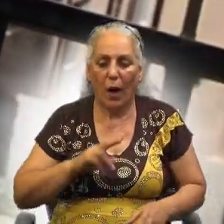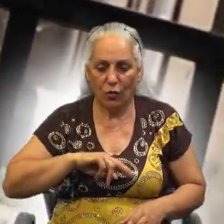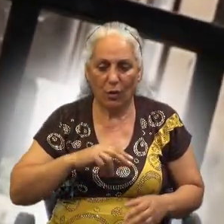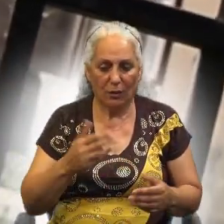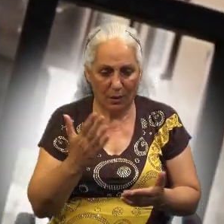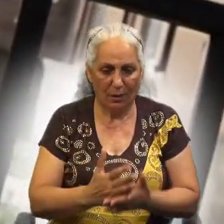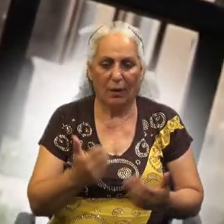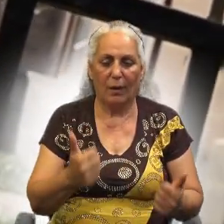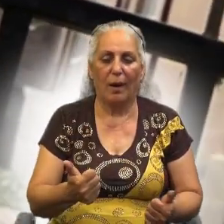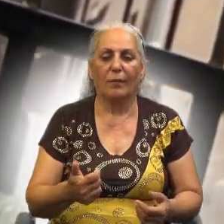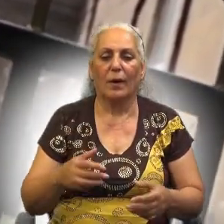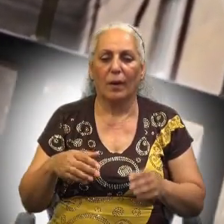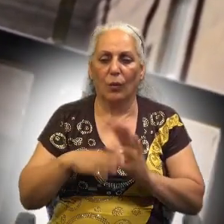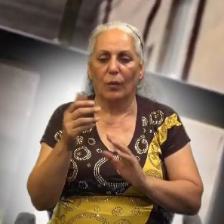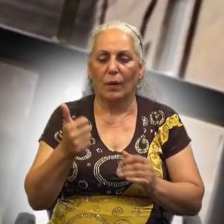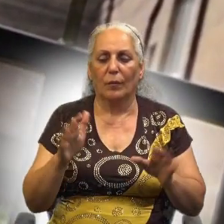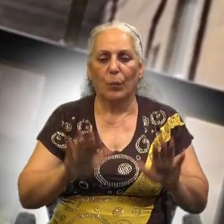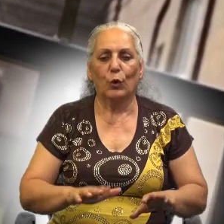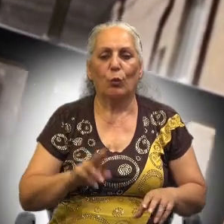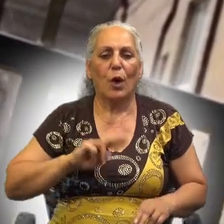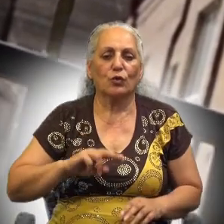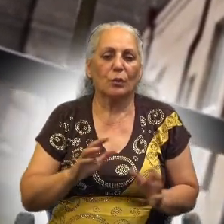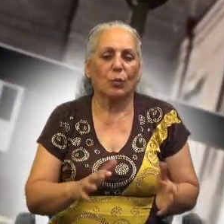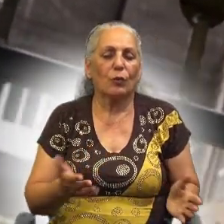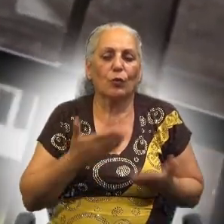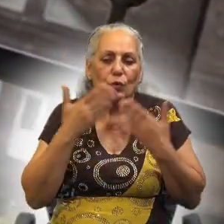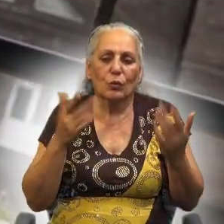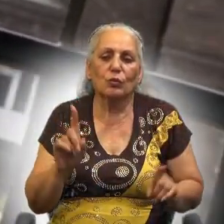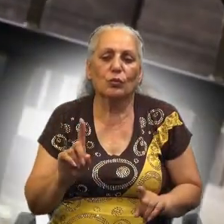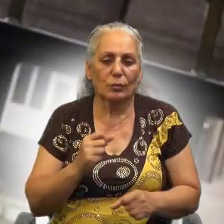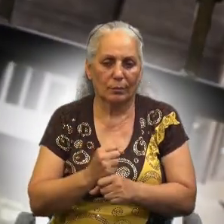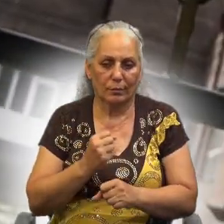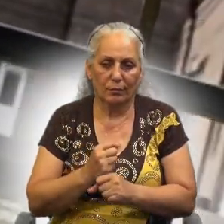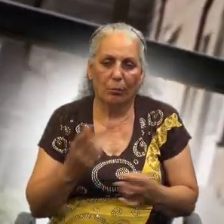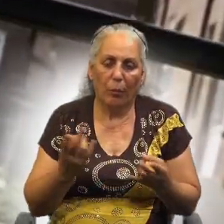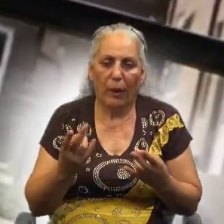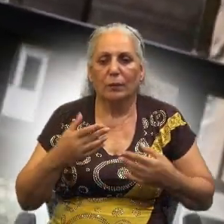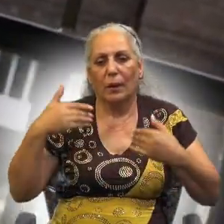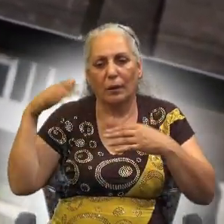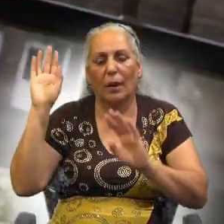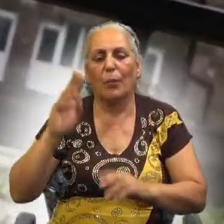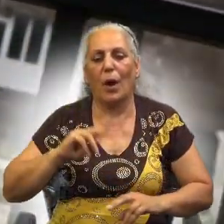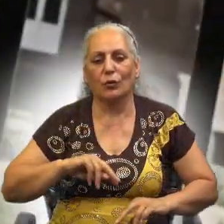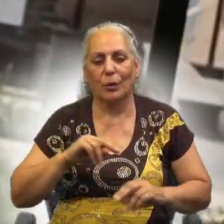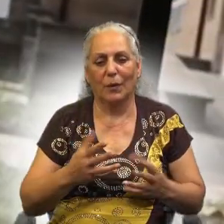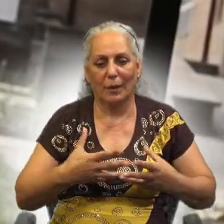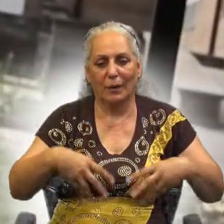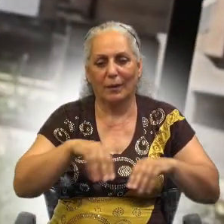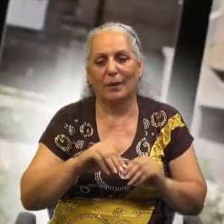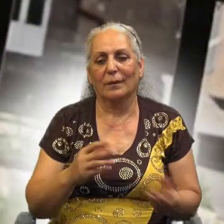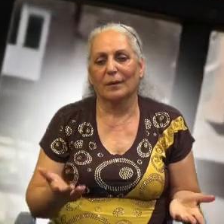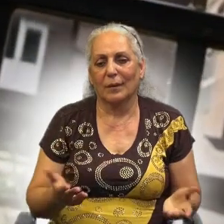աշխատեին, ստեղ են մնային։ Բայց եթե որ չկա, ինչ անեն, պիտի գնան աշխատեն, տանիքի տեր